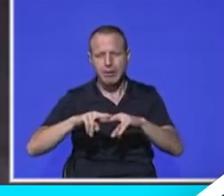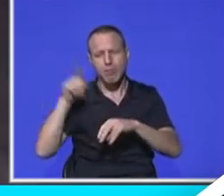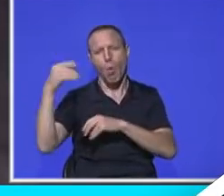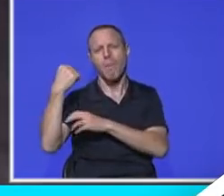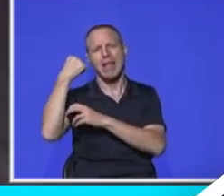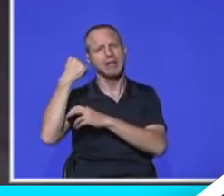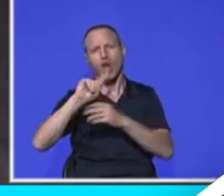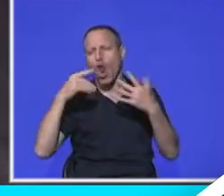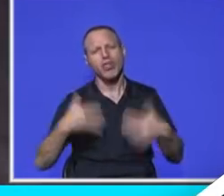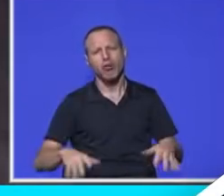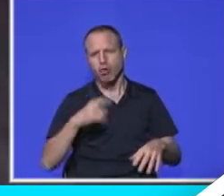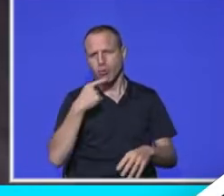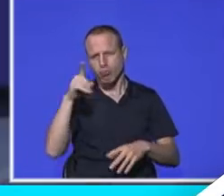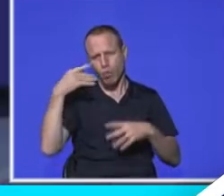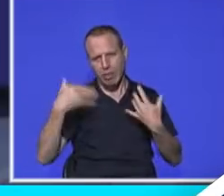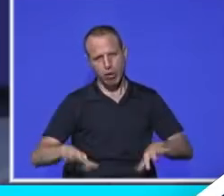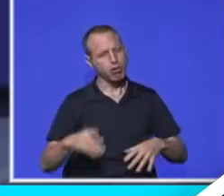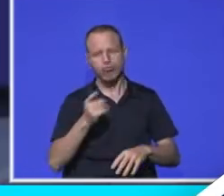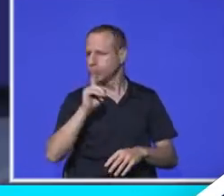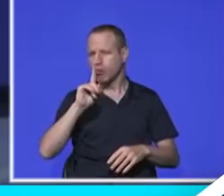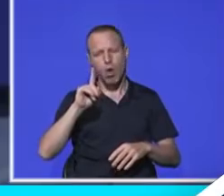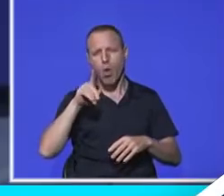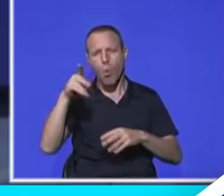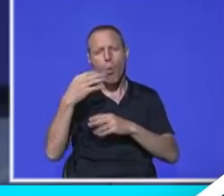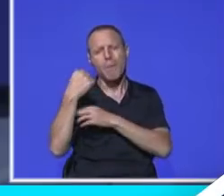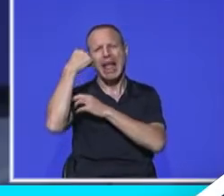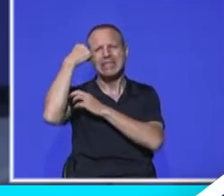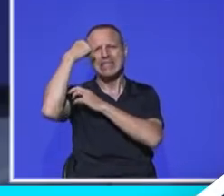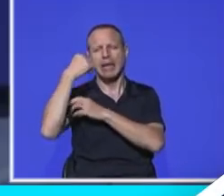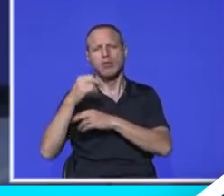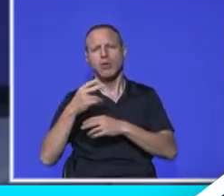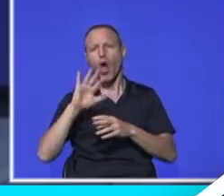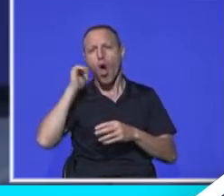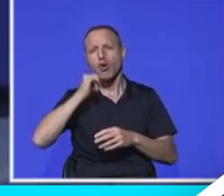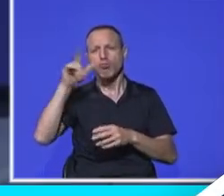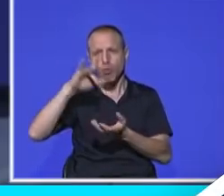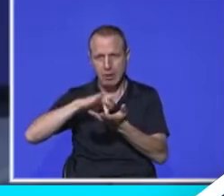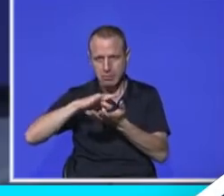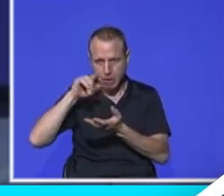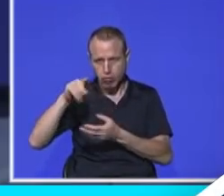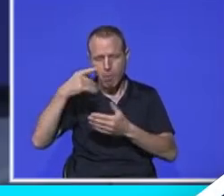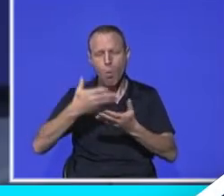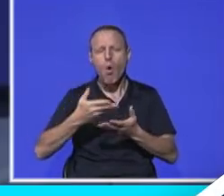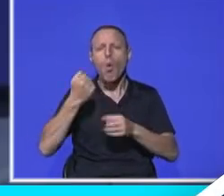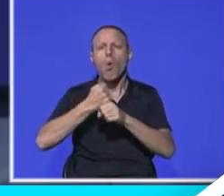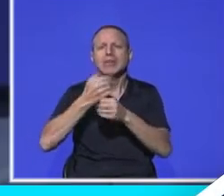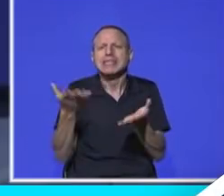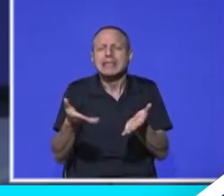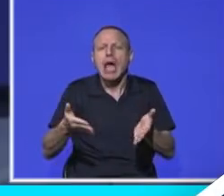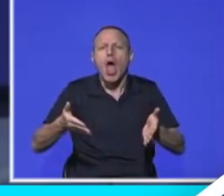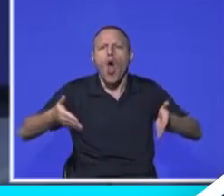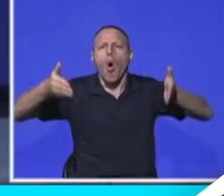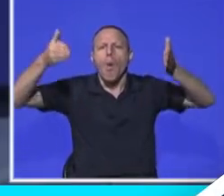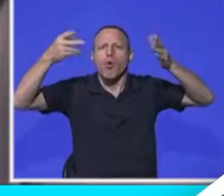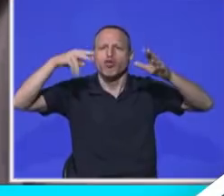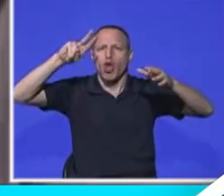יש כאן טעות. שאומרים, הוא הולך ונחלש. הוא לא הולך ונחלש, הוא הולך ומתחזק. כי כל יום שהוא נמצא שם, הוא מגביה את חומות שלטונו ומאבא אותם.